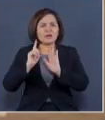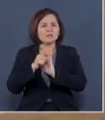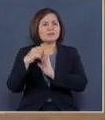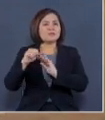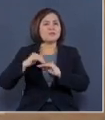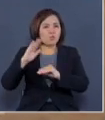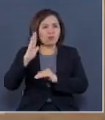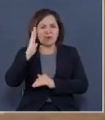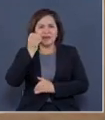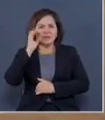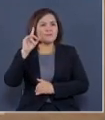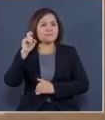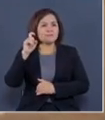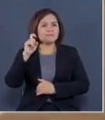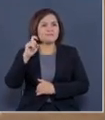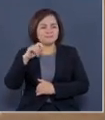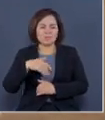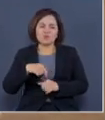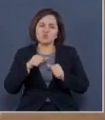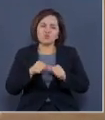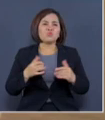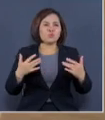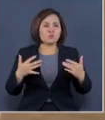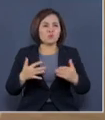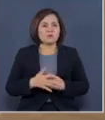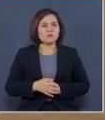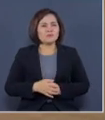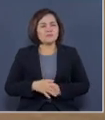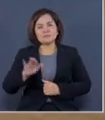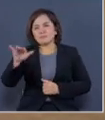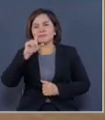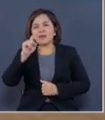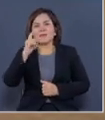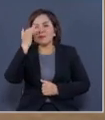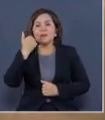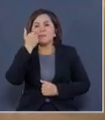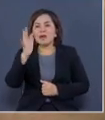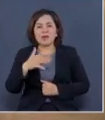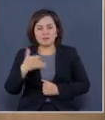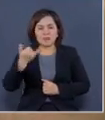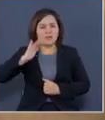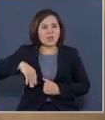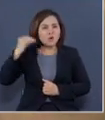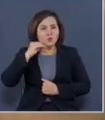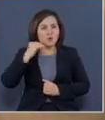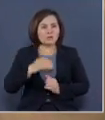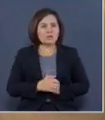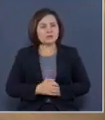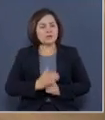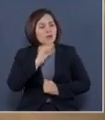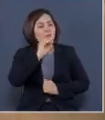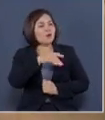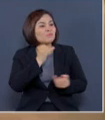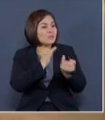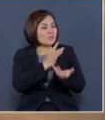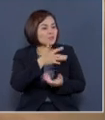นายนิพนธ์ยังกลับบ้านไม่ได้ก็ต้องลากเวรต่อนิพนธ์ก็เลยถามสมพานว่าไม่อายบ้างเหรอมาสายทุกวันสมพานบอกว่า